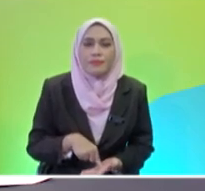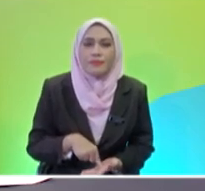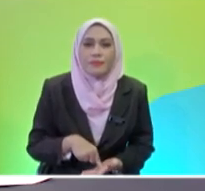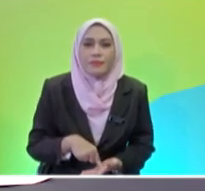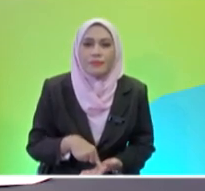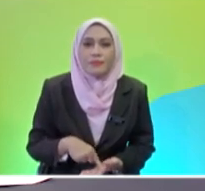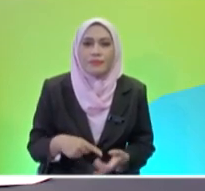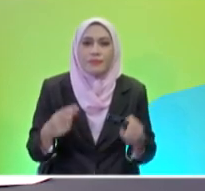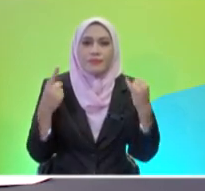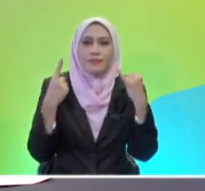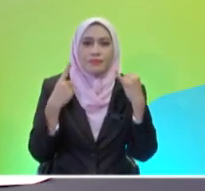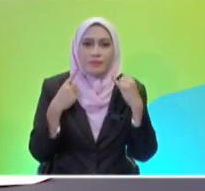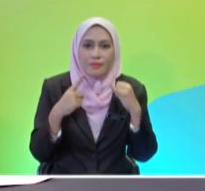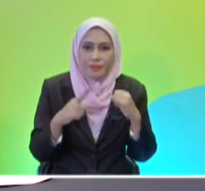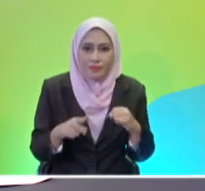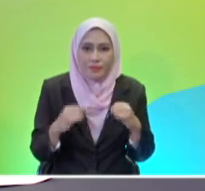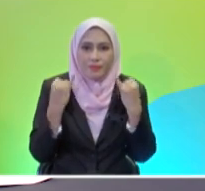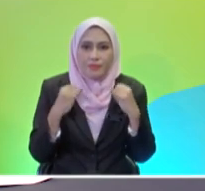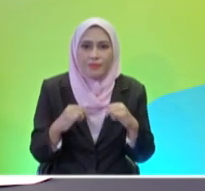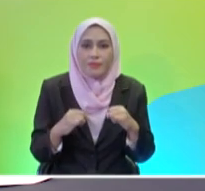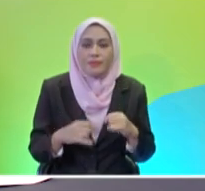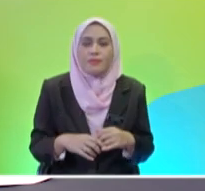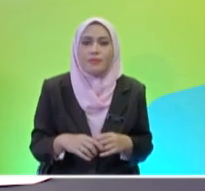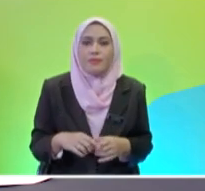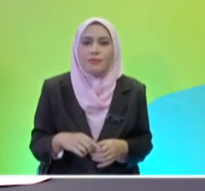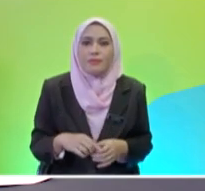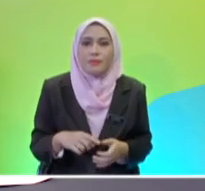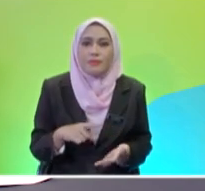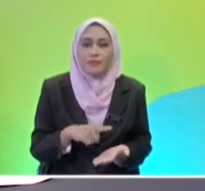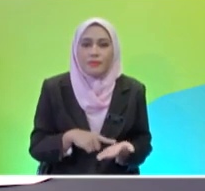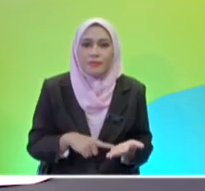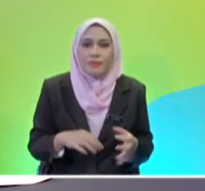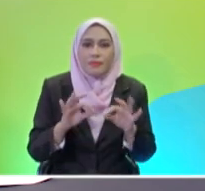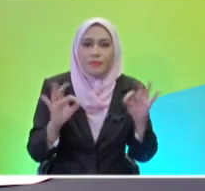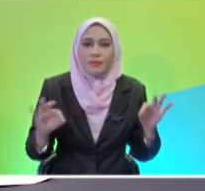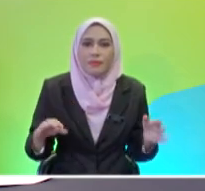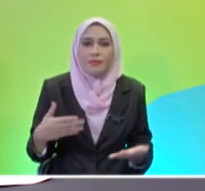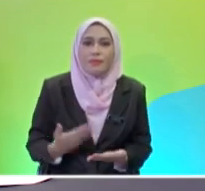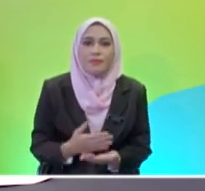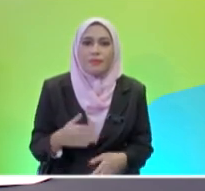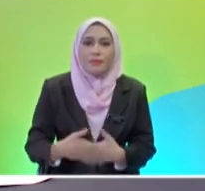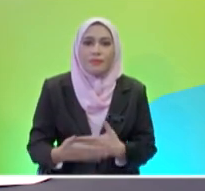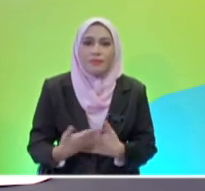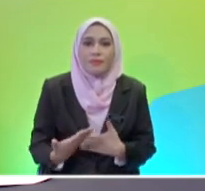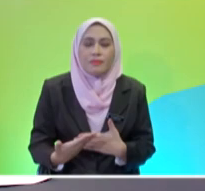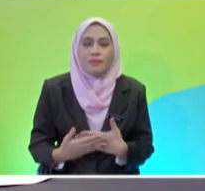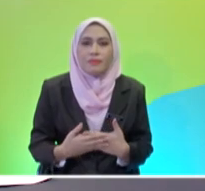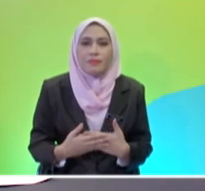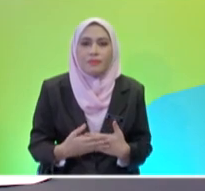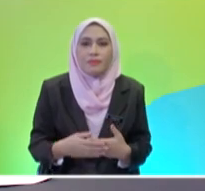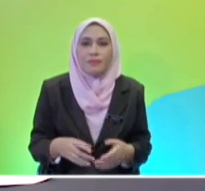jawab menggunakan ayat yang mudah serta murid-murid dapat membaca dan memahami ayat mudah dengan sebutan